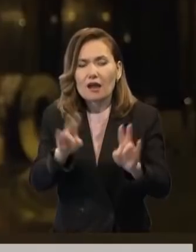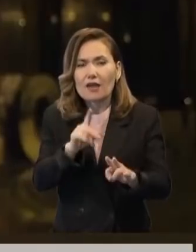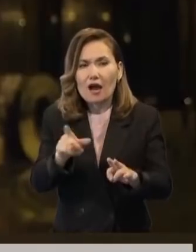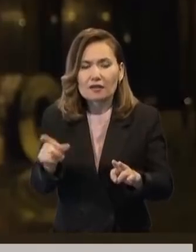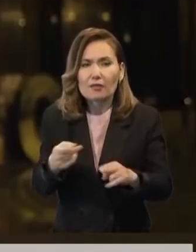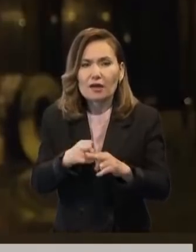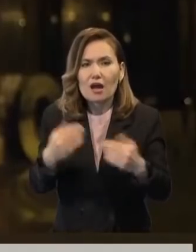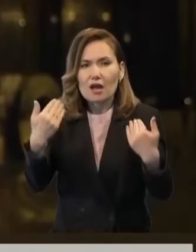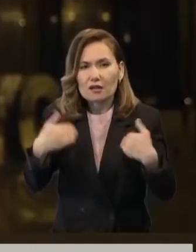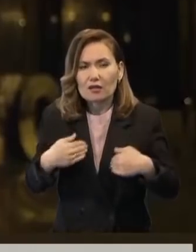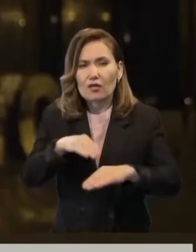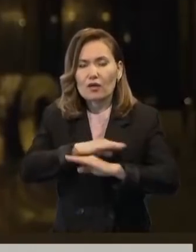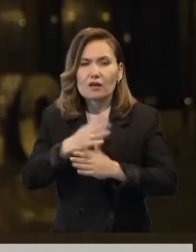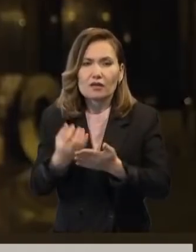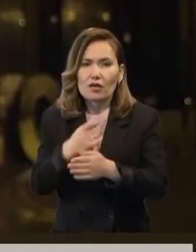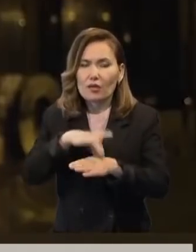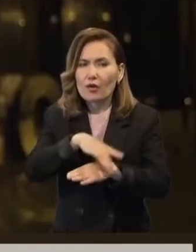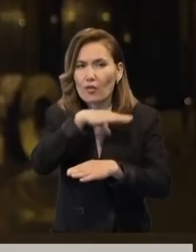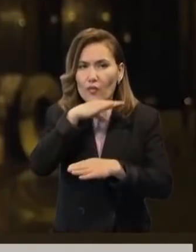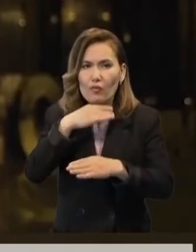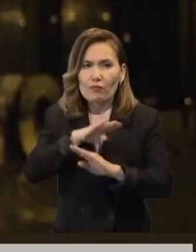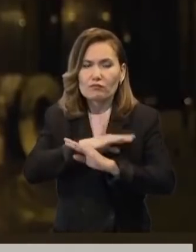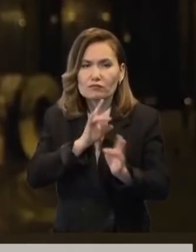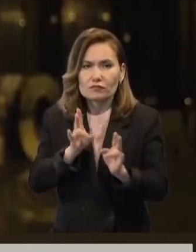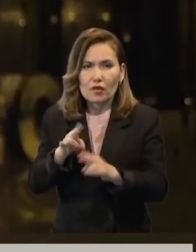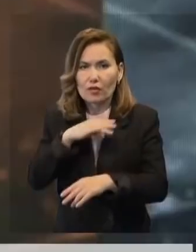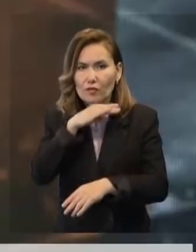ахуал Бучадан да қиын. Құрбандар көп.